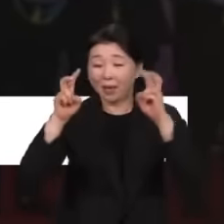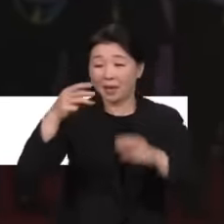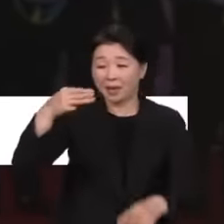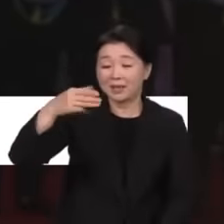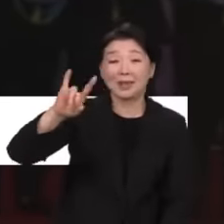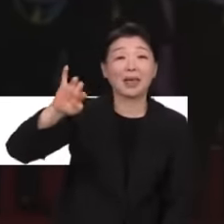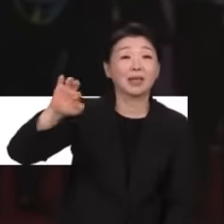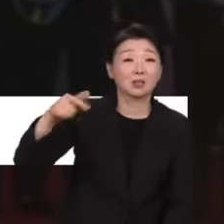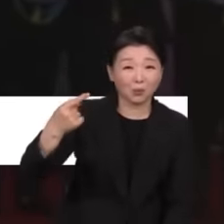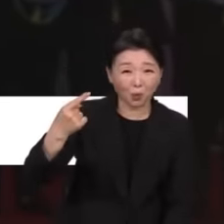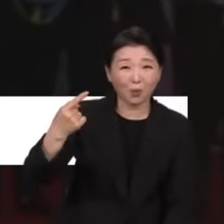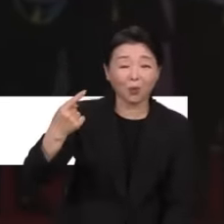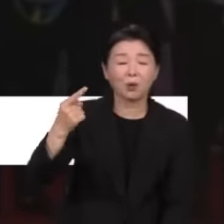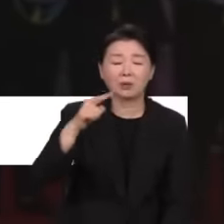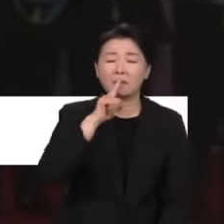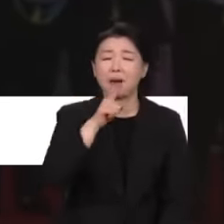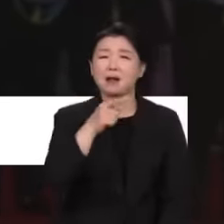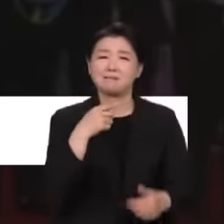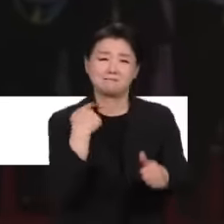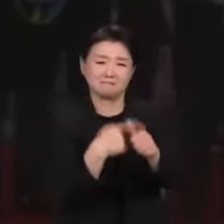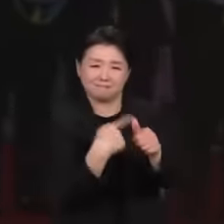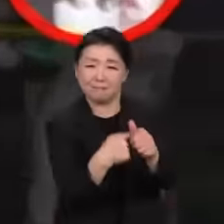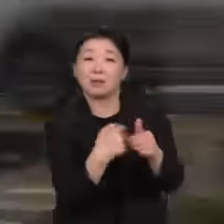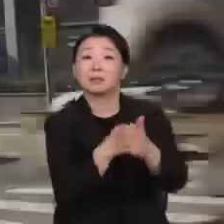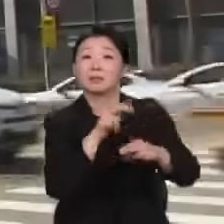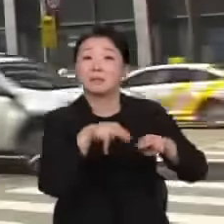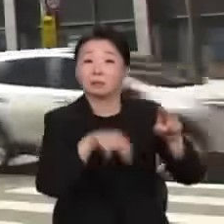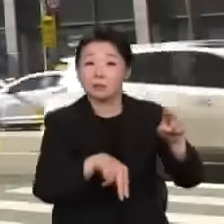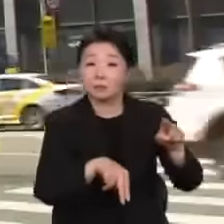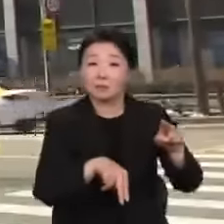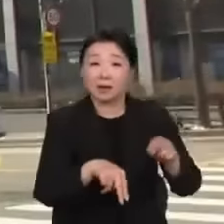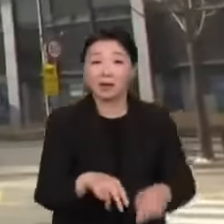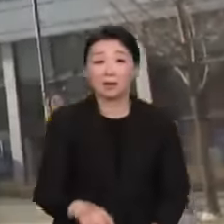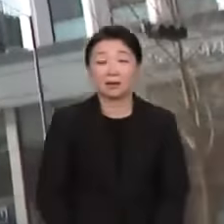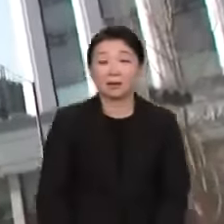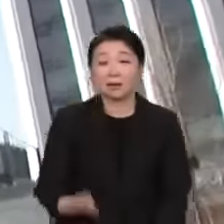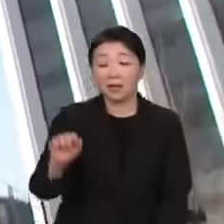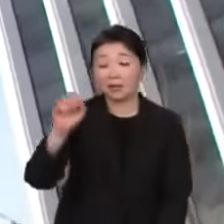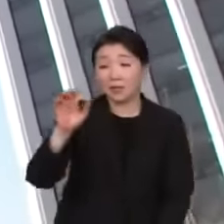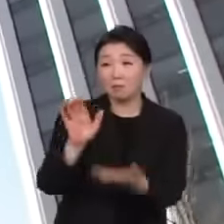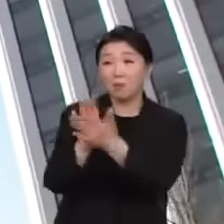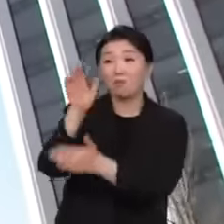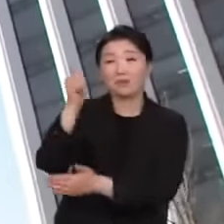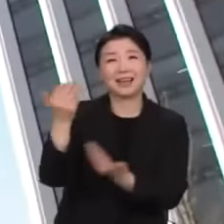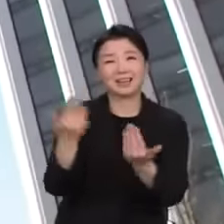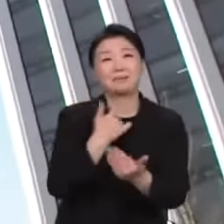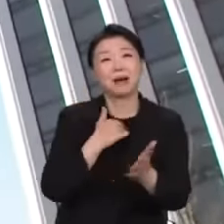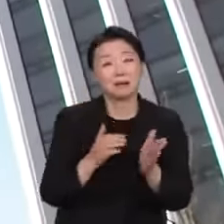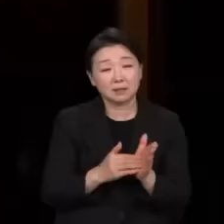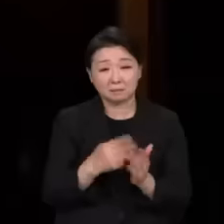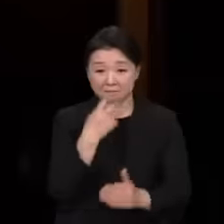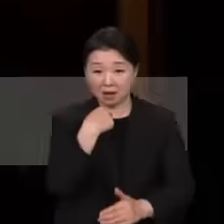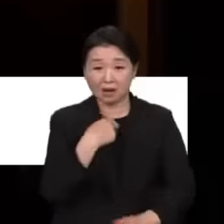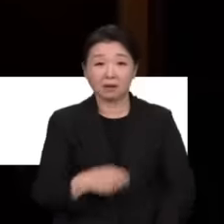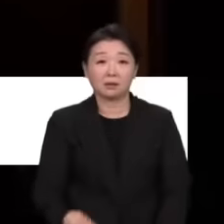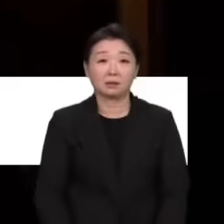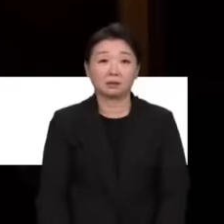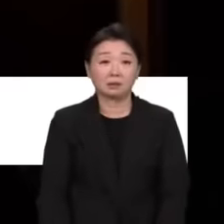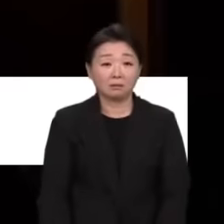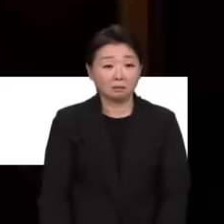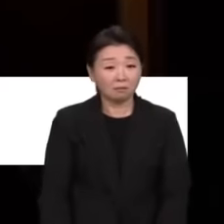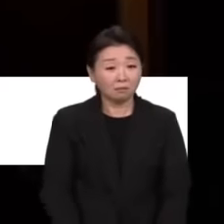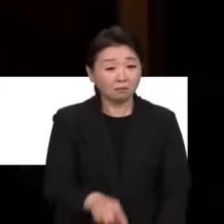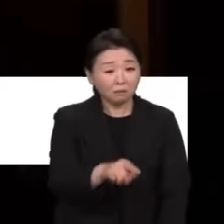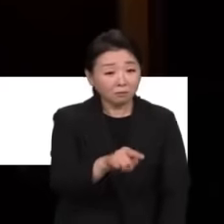대표 우지영 씨의 폭언 때문이라고 했습니다. 우 씨는 SM그룹 본부장도 겸하고 있습니다. 화나라면서 당신 뭐 하는